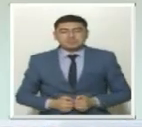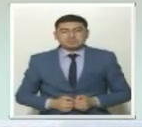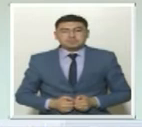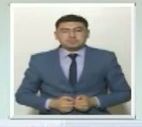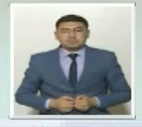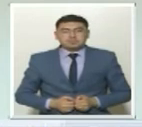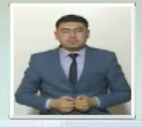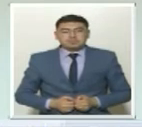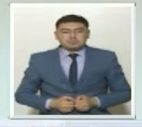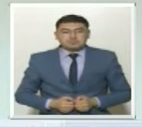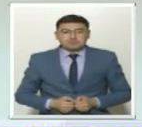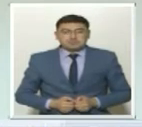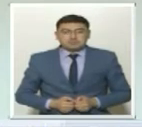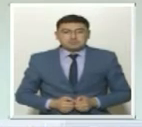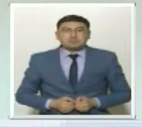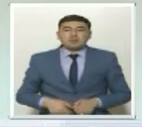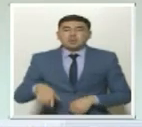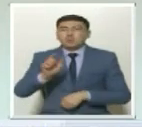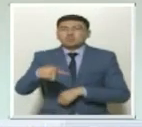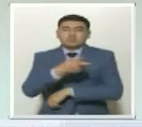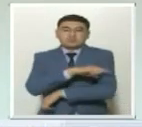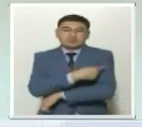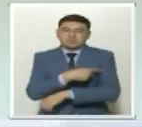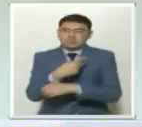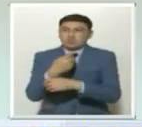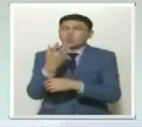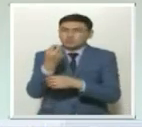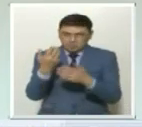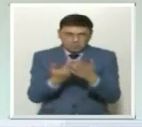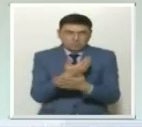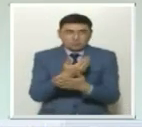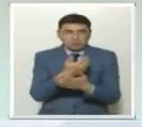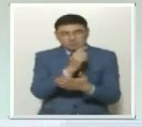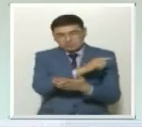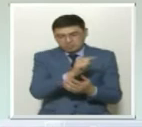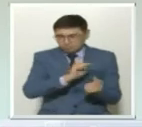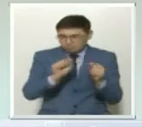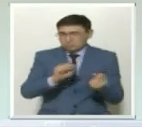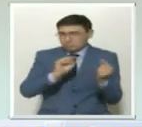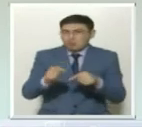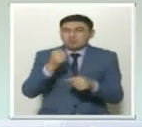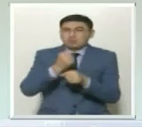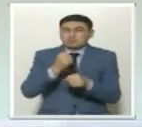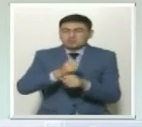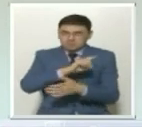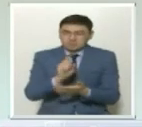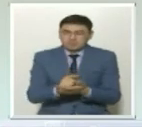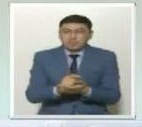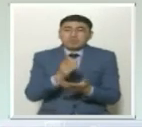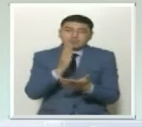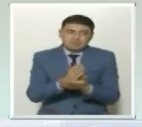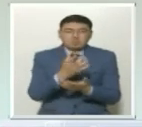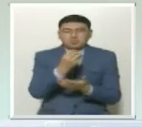Екі жерге мамандарды ғана көбірек тартуымыз керек. Алдағы уақытта жоспарларымыз бар. Жаңаөзен қаласында мысалы көп бейінді аурухана ашылу